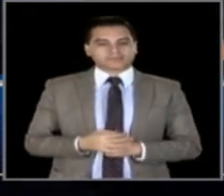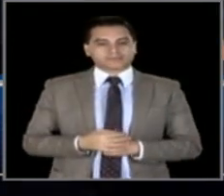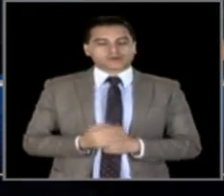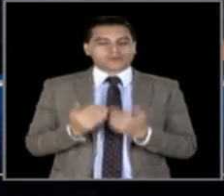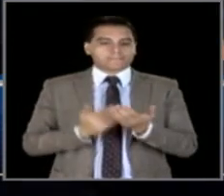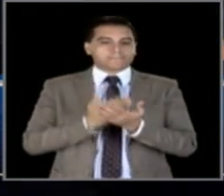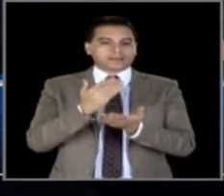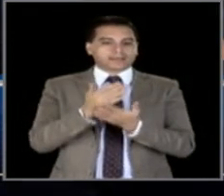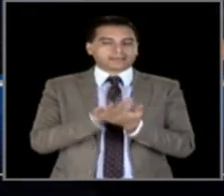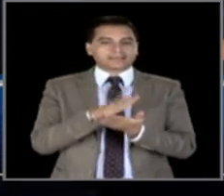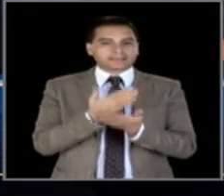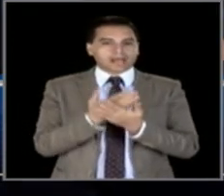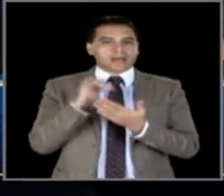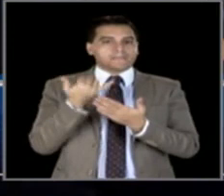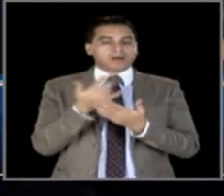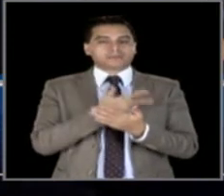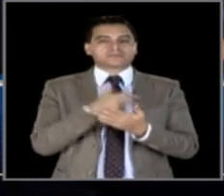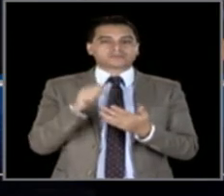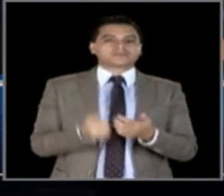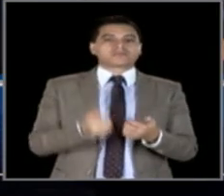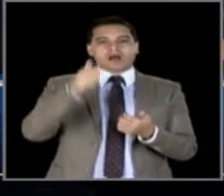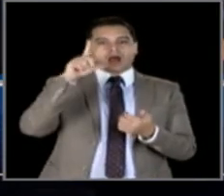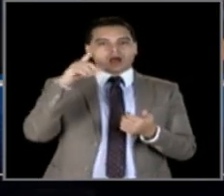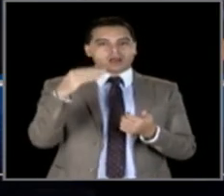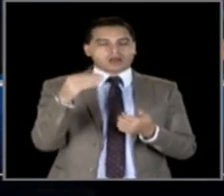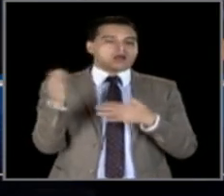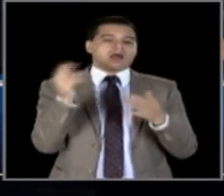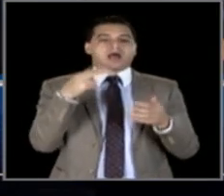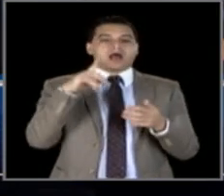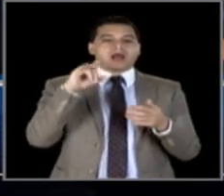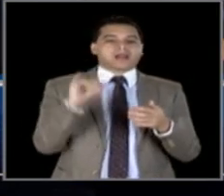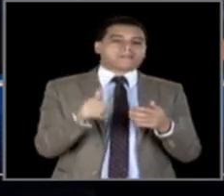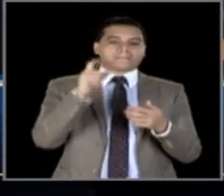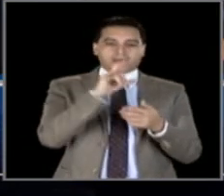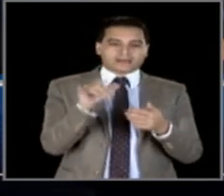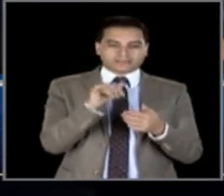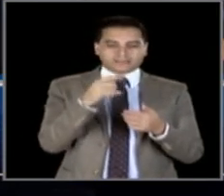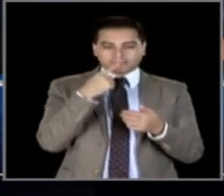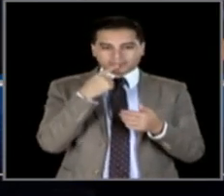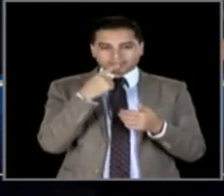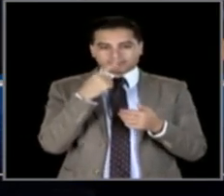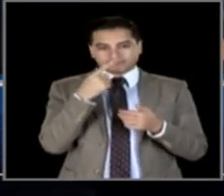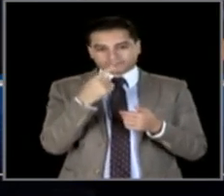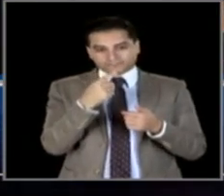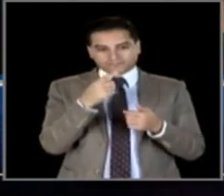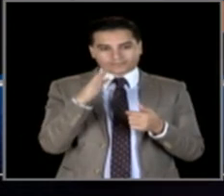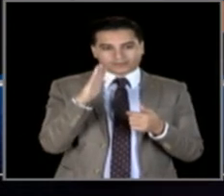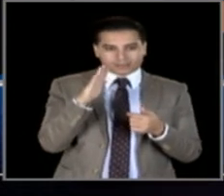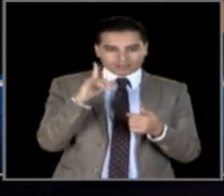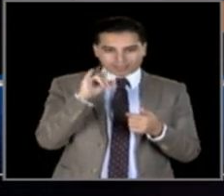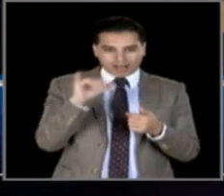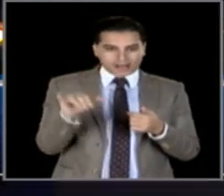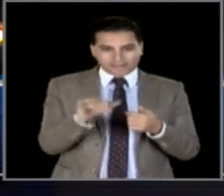وترجمها للعربية صالح علماني. سلمى خالد دوسي على البازر،